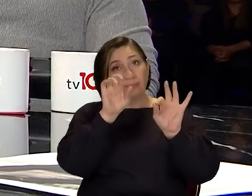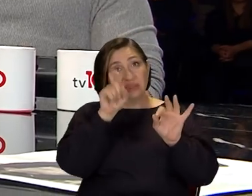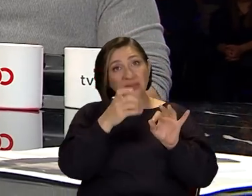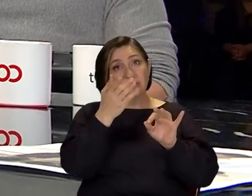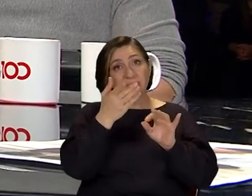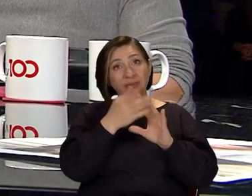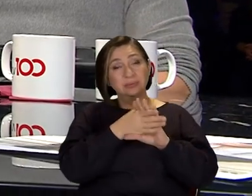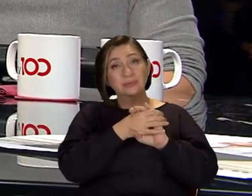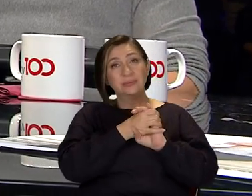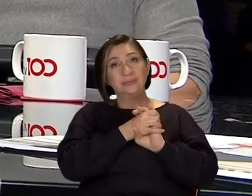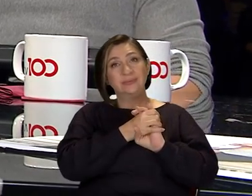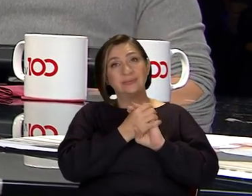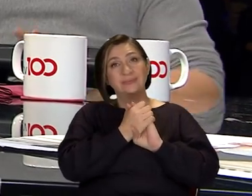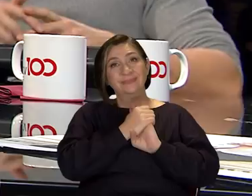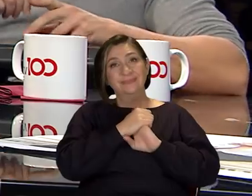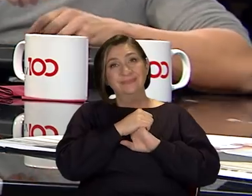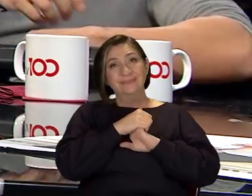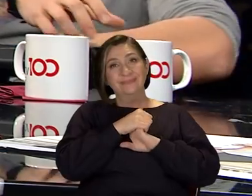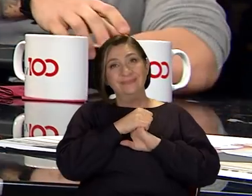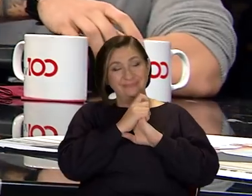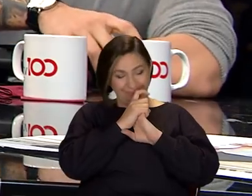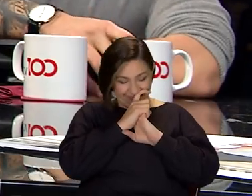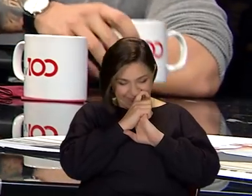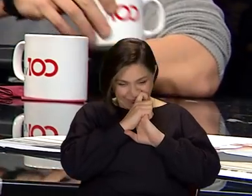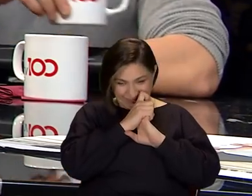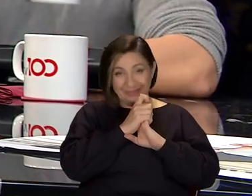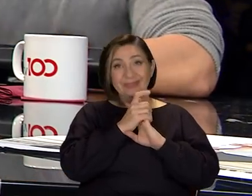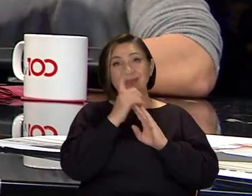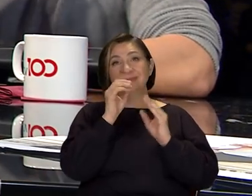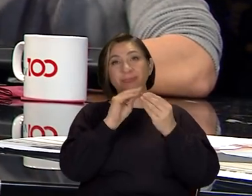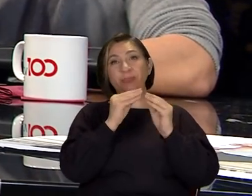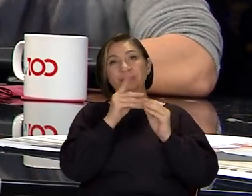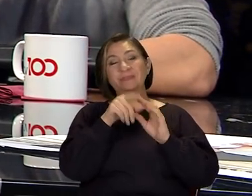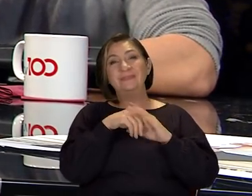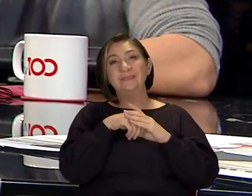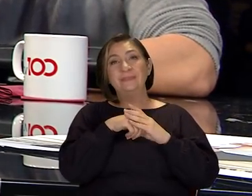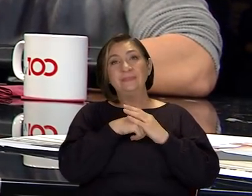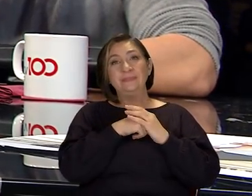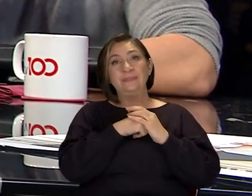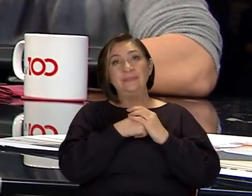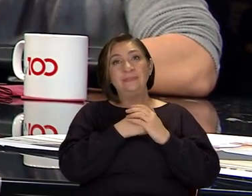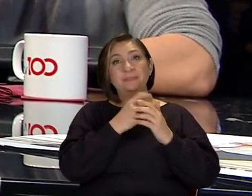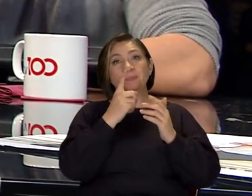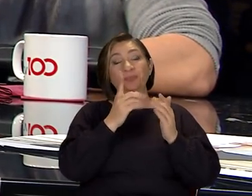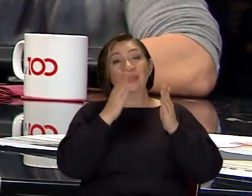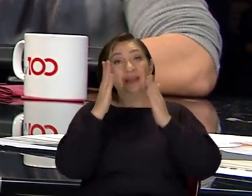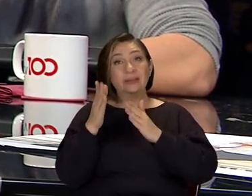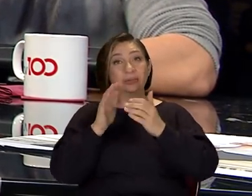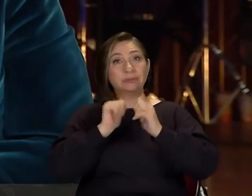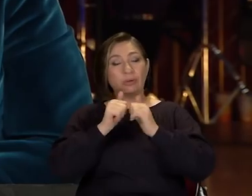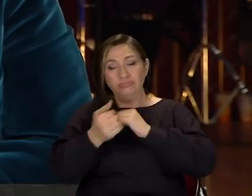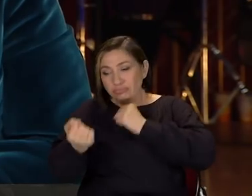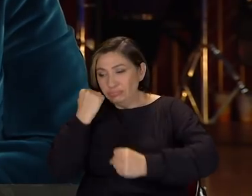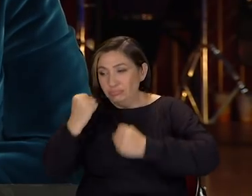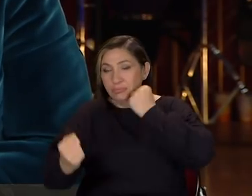ya? Bakayım. İşte. O yani, biraz sıkıntılı aynen. Yani bir de böyle hani bir yandan... Böyle spor